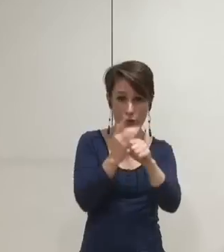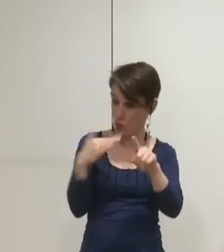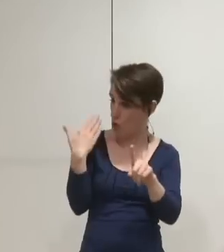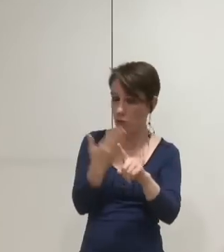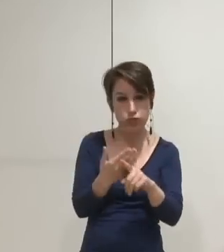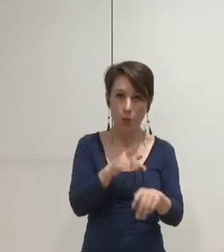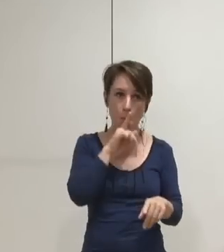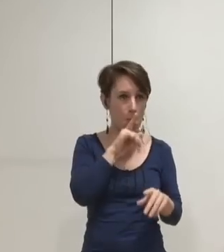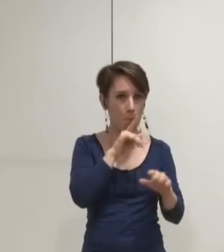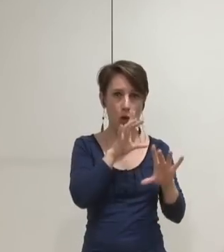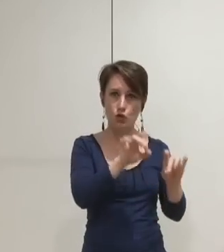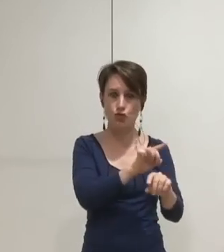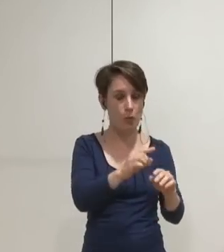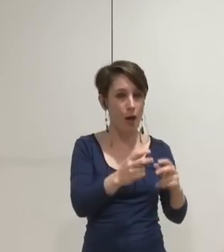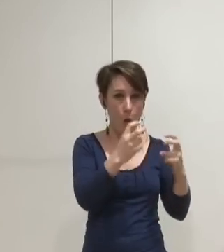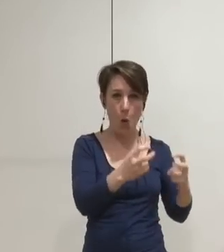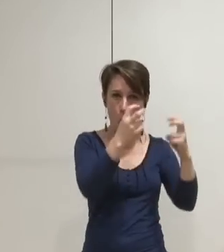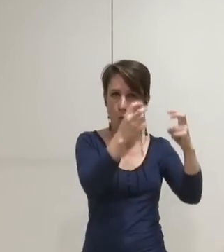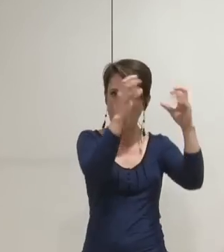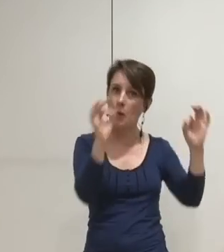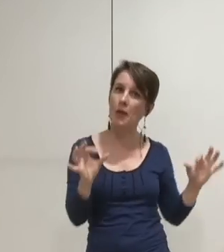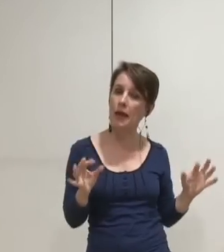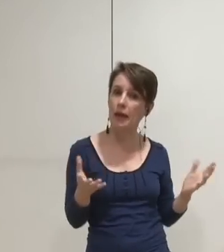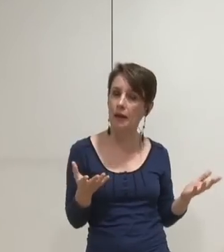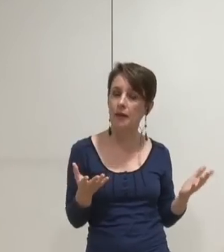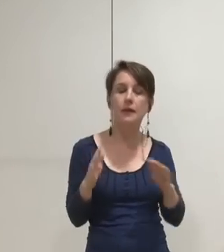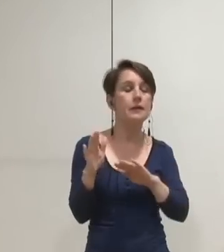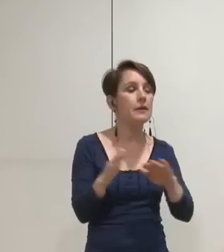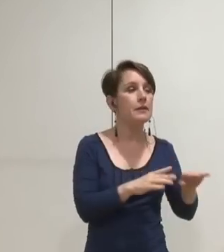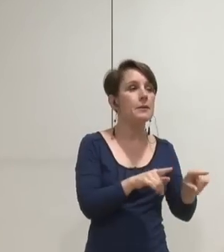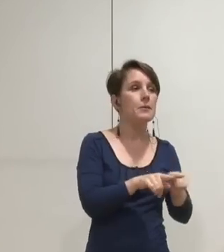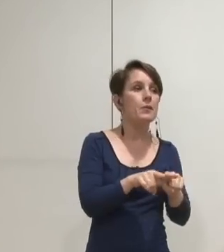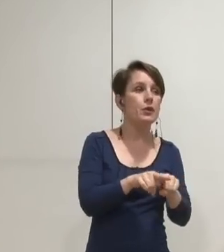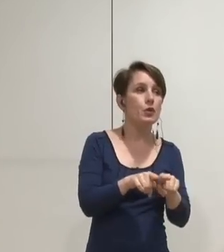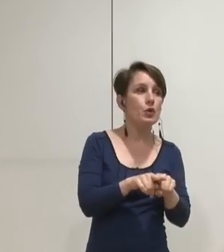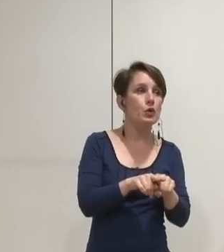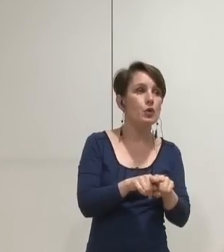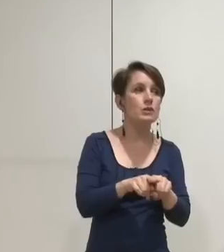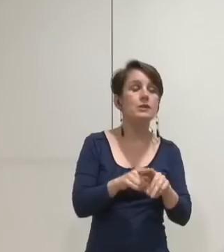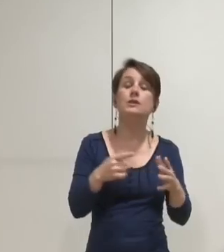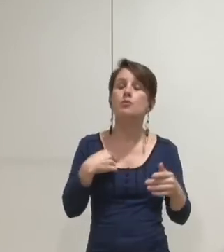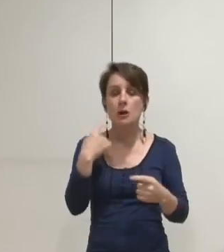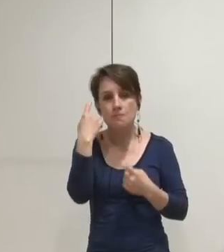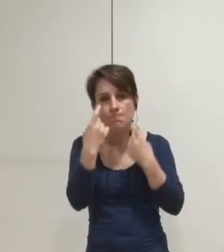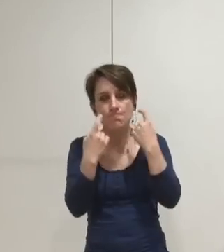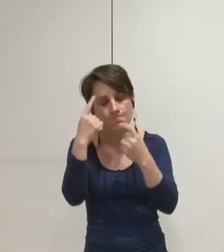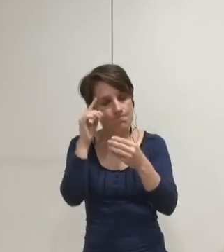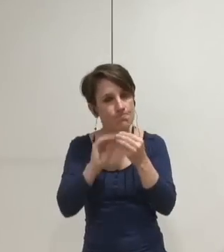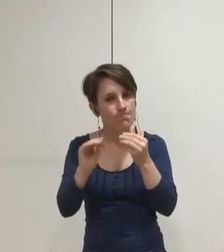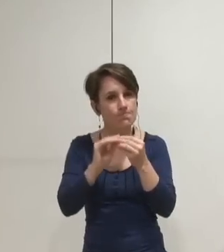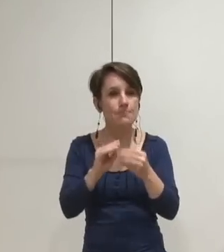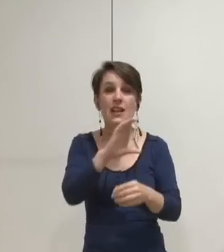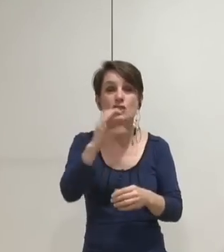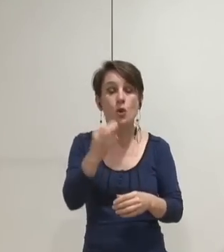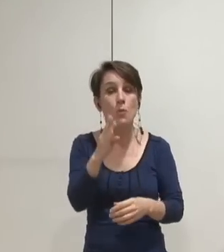et dans la même question que va coûter par exemple la mise en œuvre des 100 % bio à la cantine deè